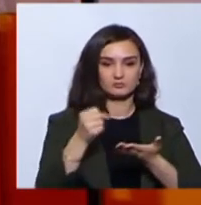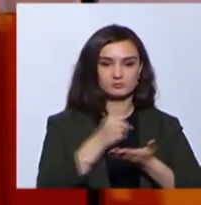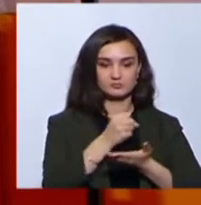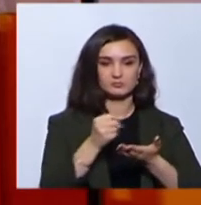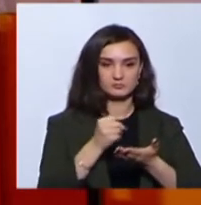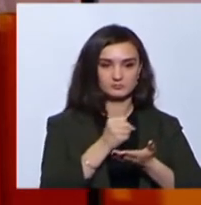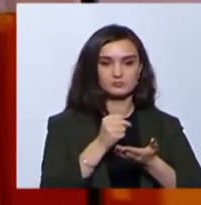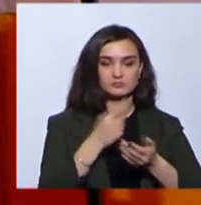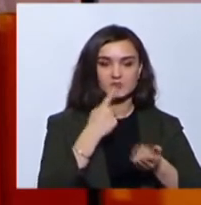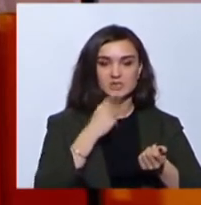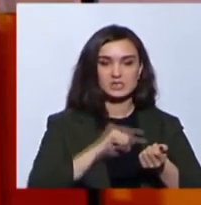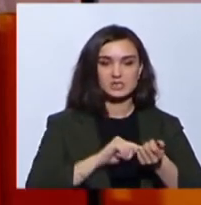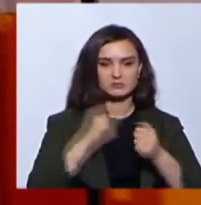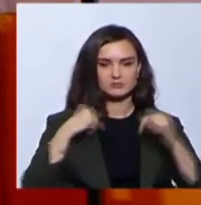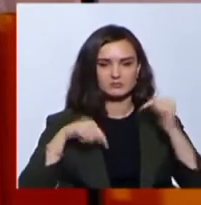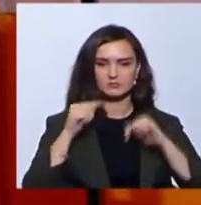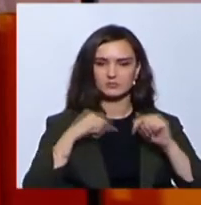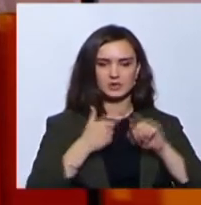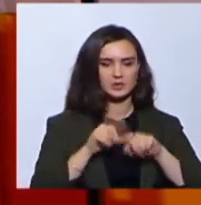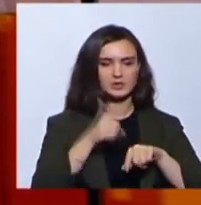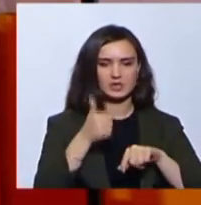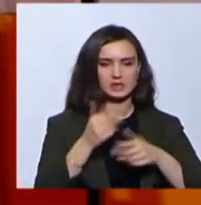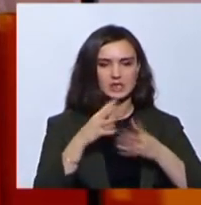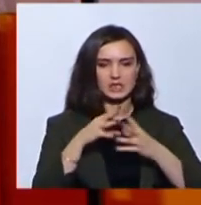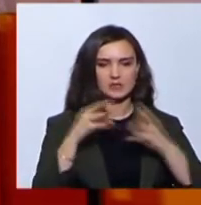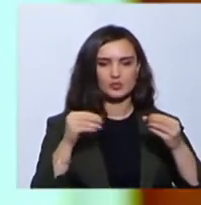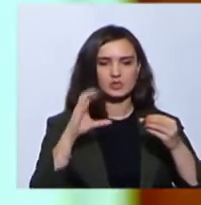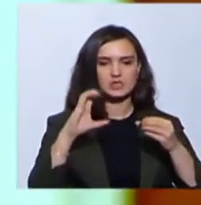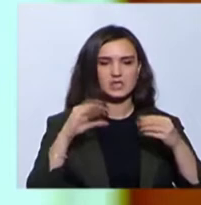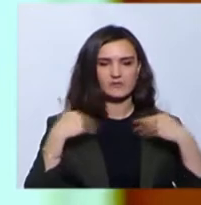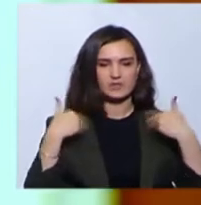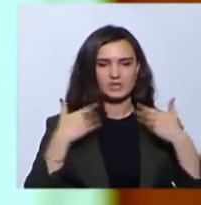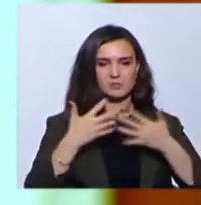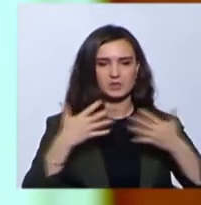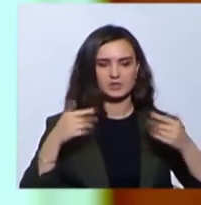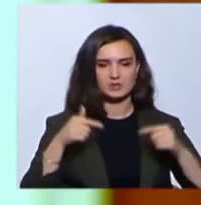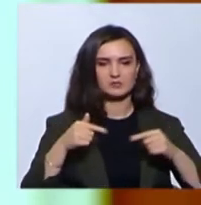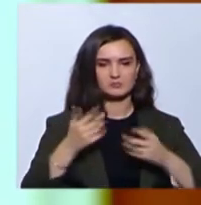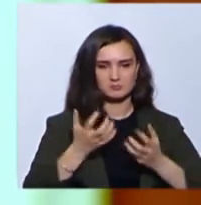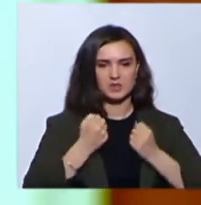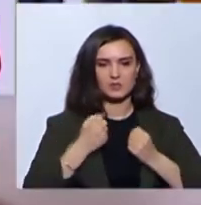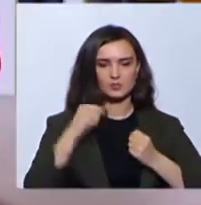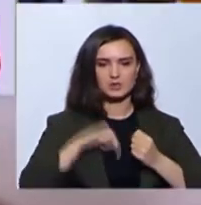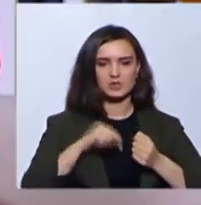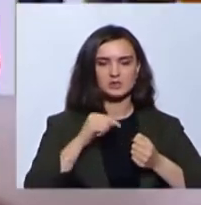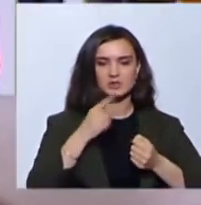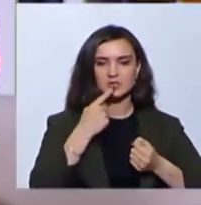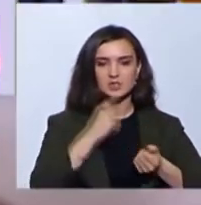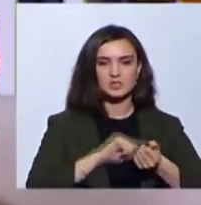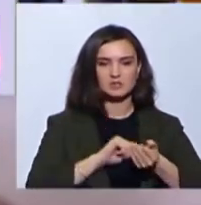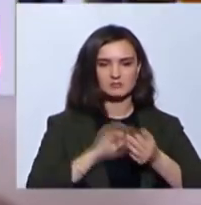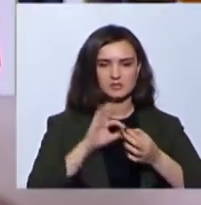რომელიც სისხლძარღვებისათვის არაჩვეულებრივი შესაძლებლობაა, C ვიტამინის განმტკიცებული სისხლძარღვი და ამავე